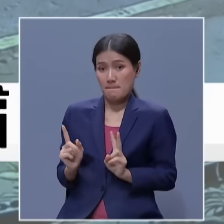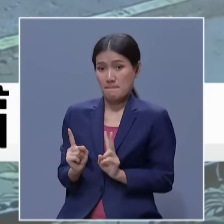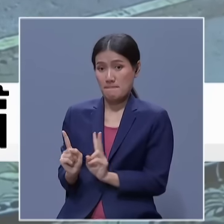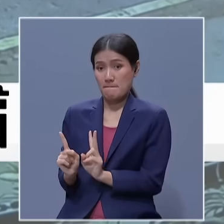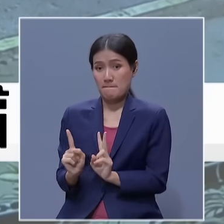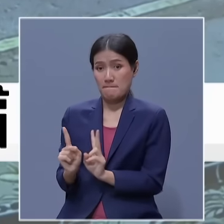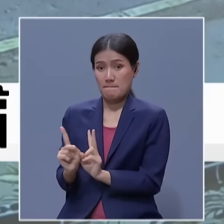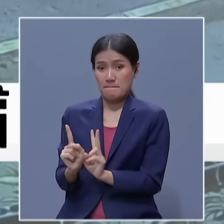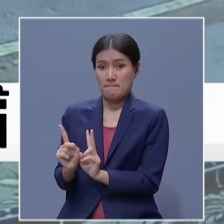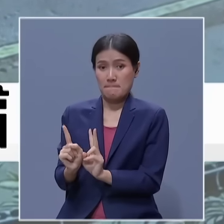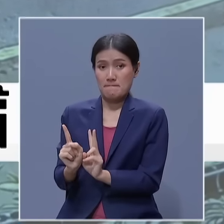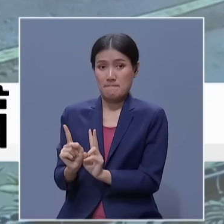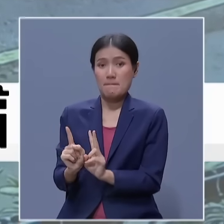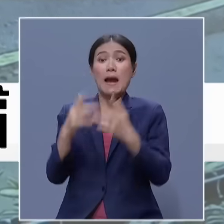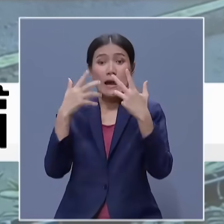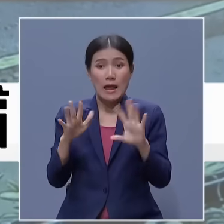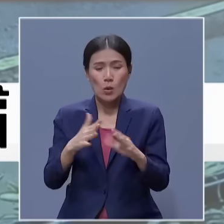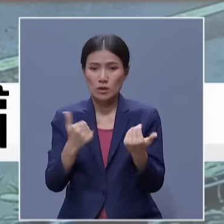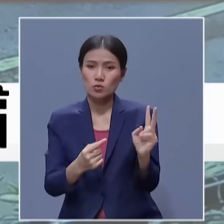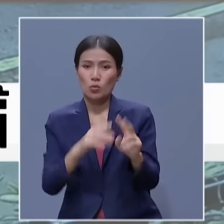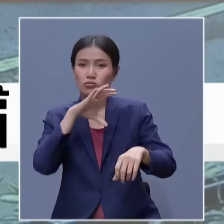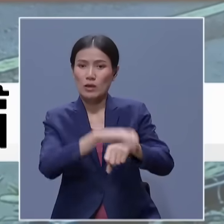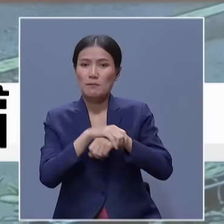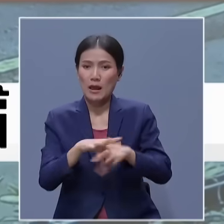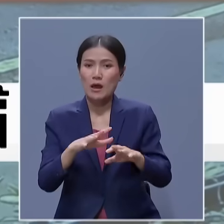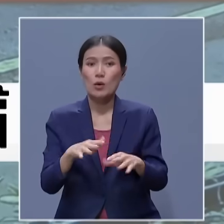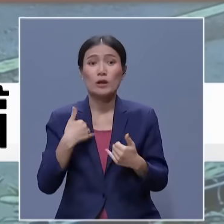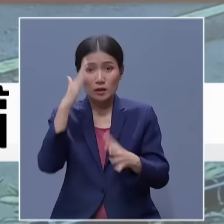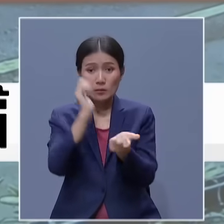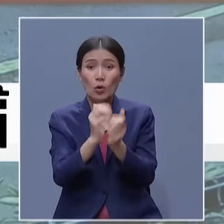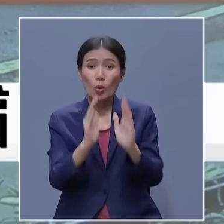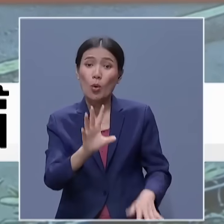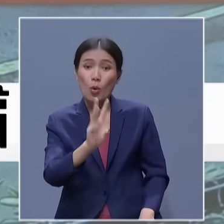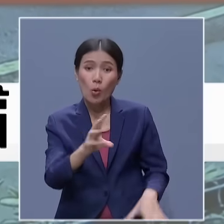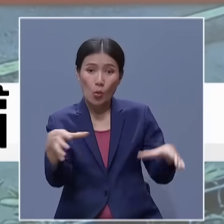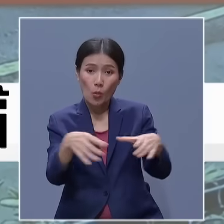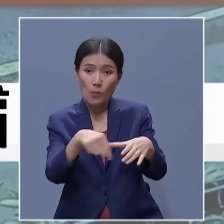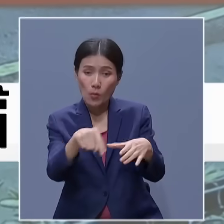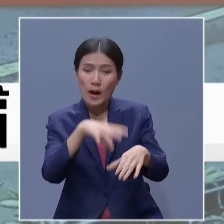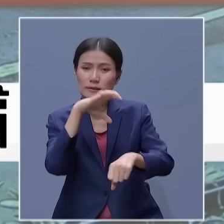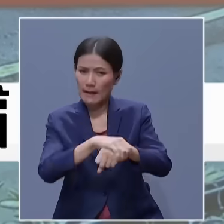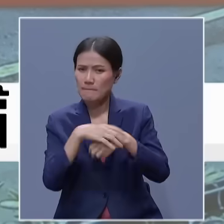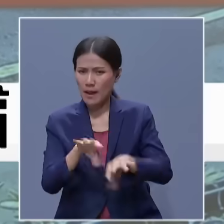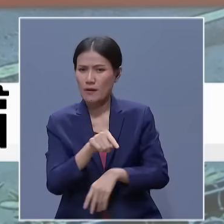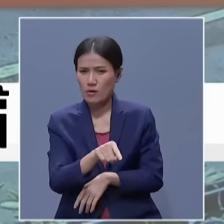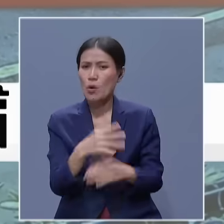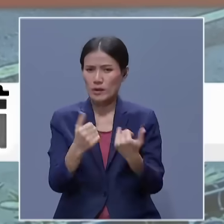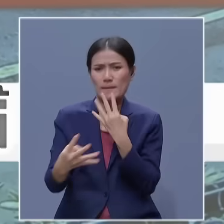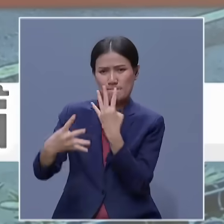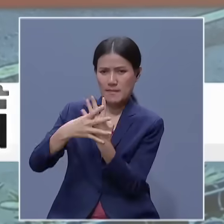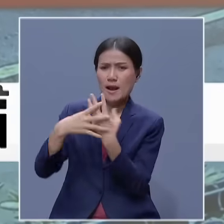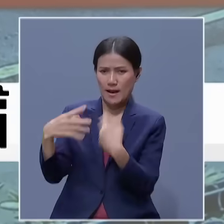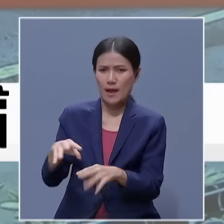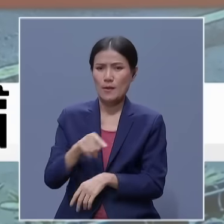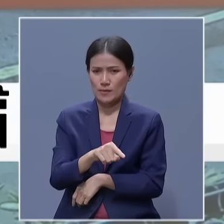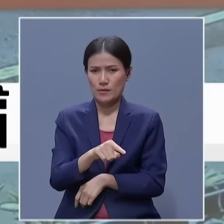าพของ1ใน6ตำรวจที่ถูกจับในชุดแรก6ตำรวจที่ถูกจับในชุดแรกที่ถูกออกหมายจับแล้วก็ตอนนี้ฝากขังไปแล้วนะ